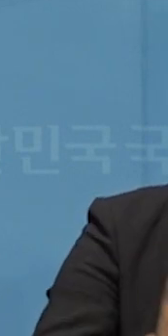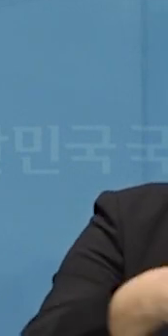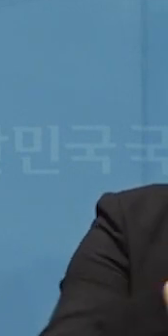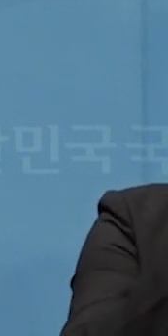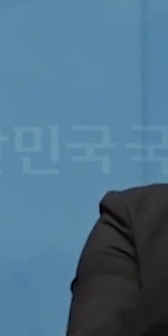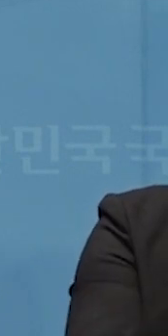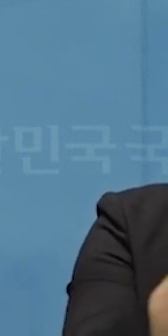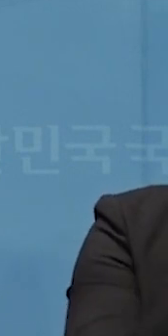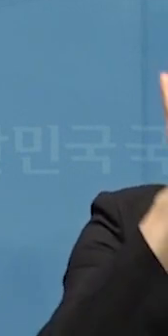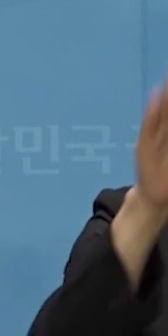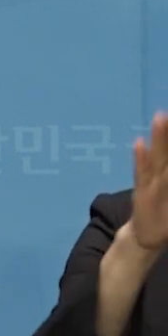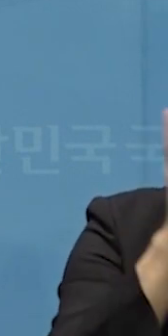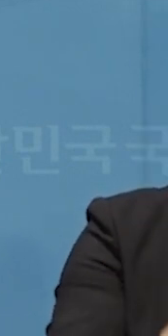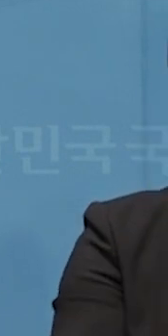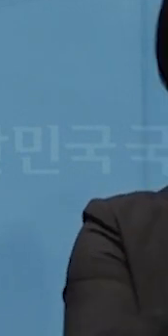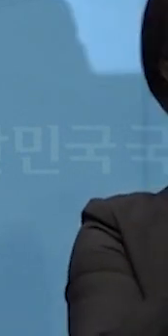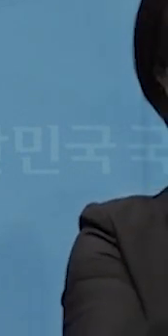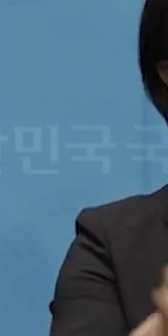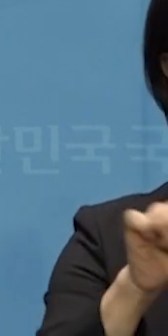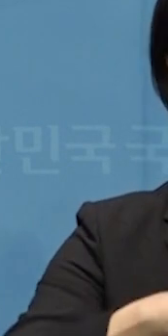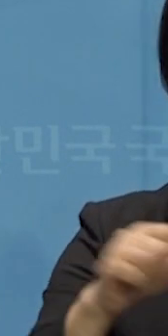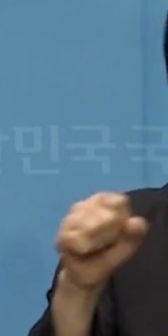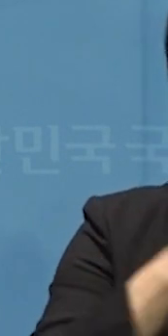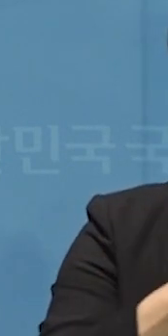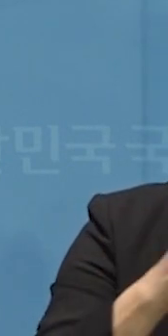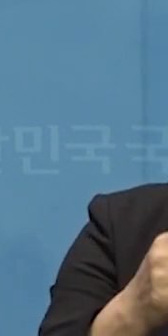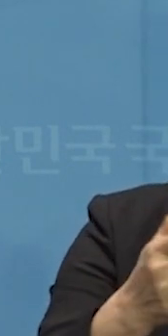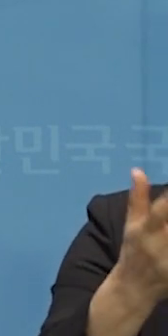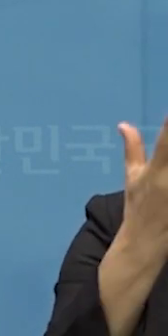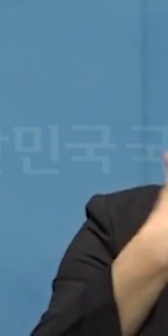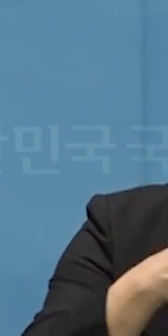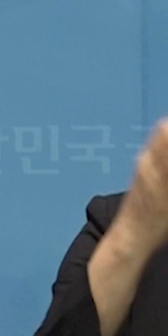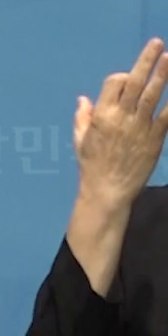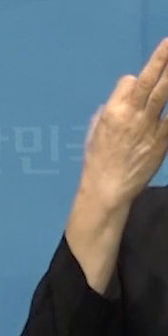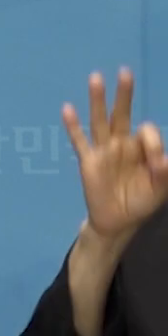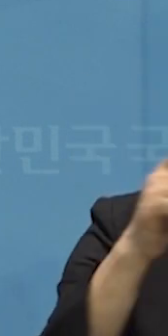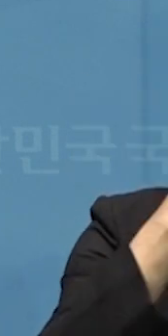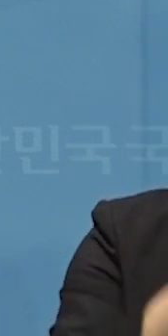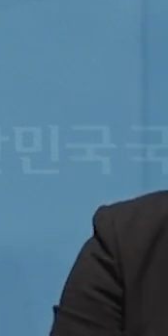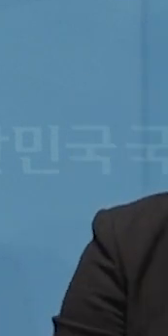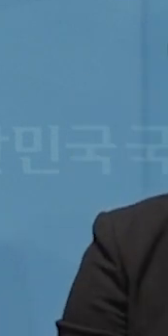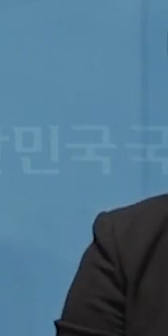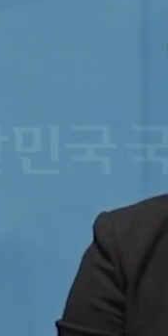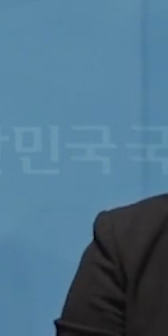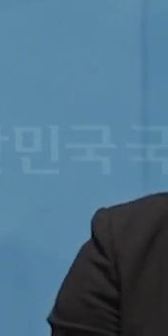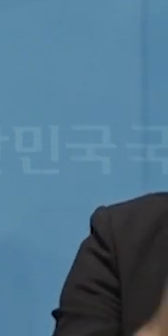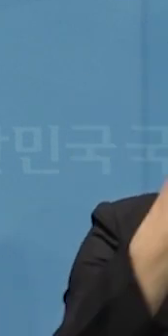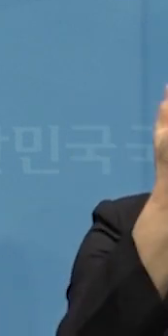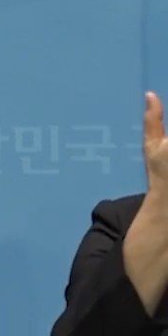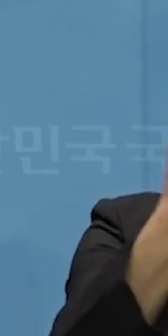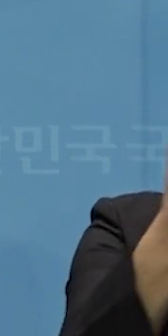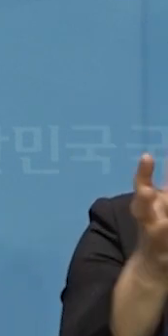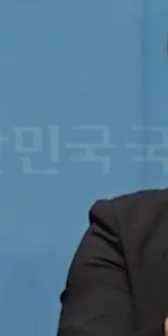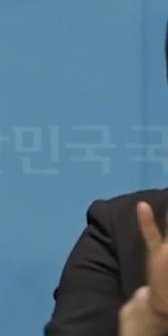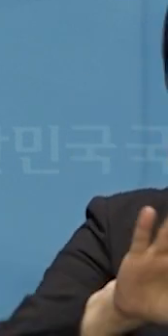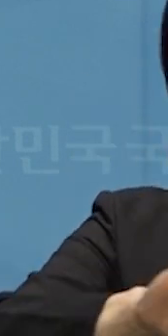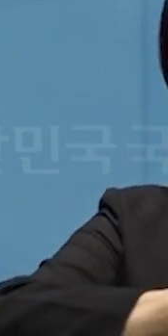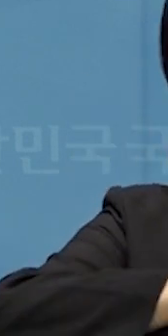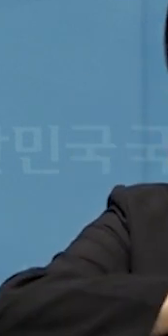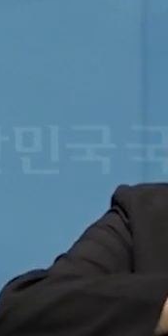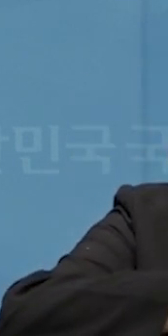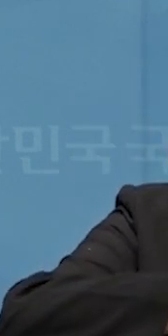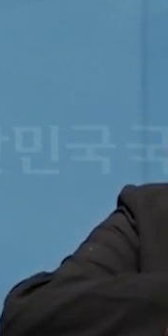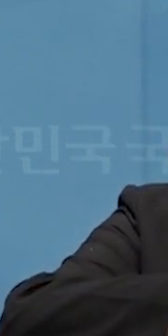속여가며 미래 세대를 외면하는 정치 세력은 더는 용납할 수 없습니다 개혁 신당은 다릅니다